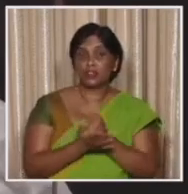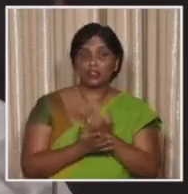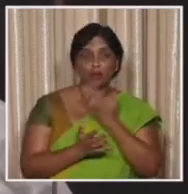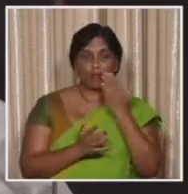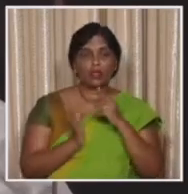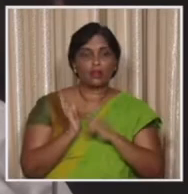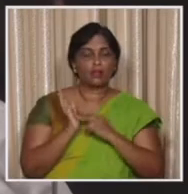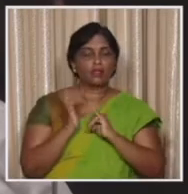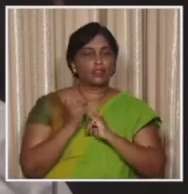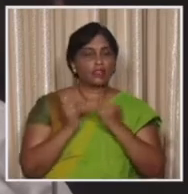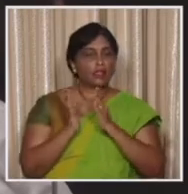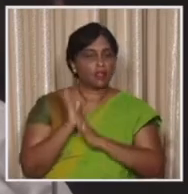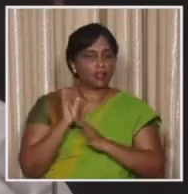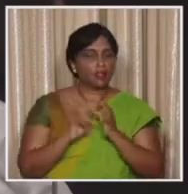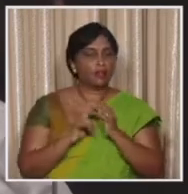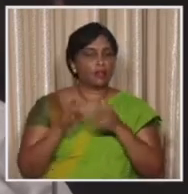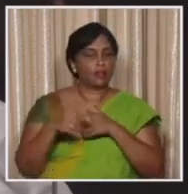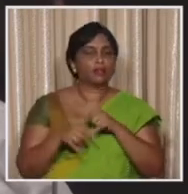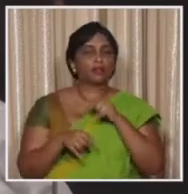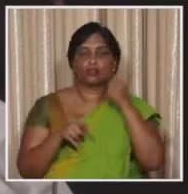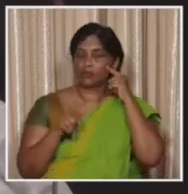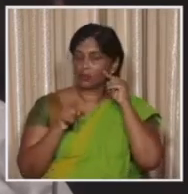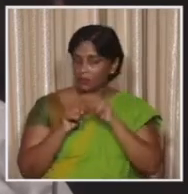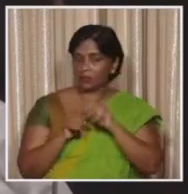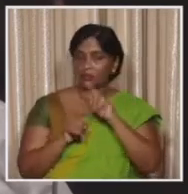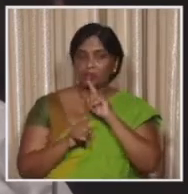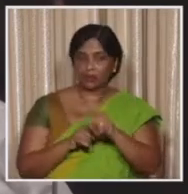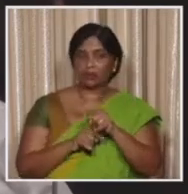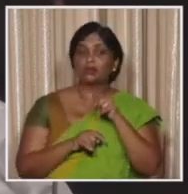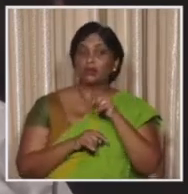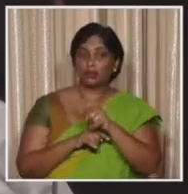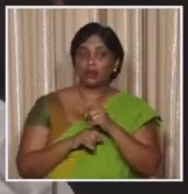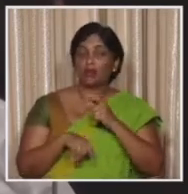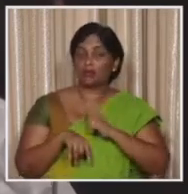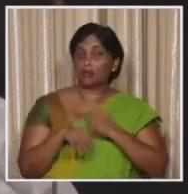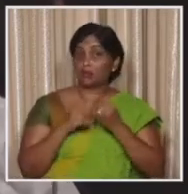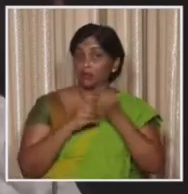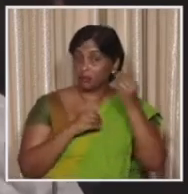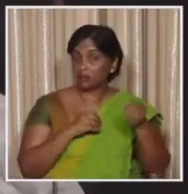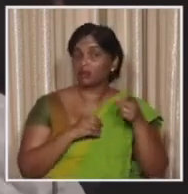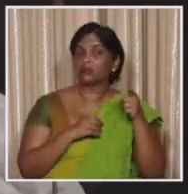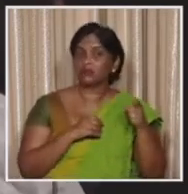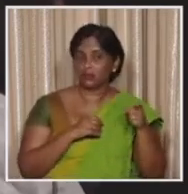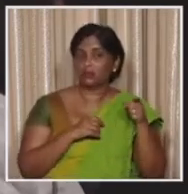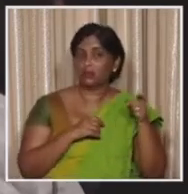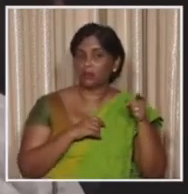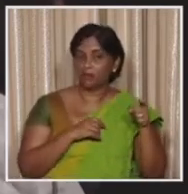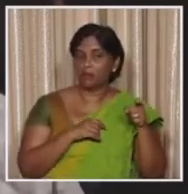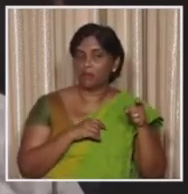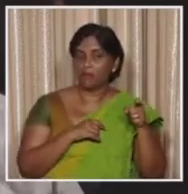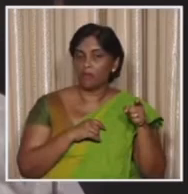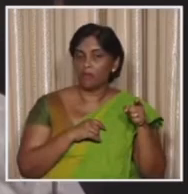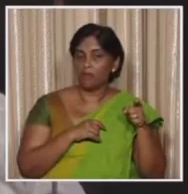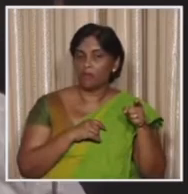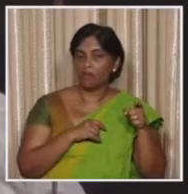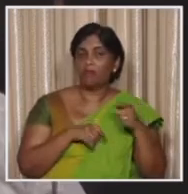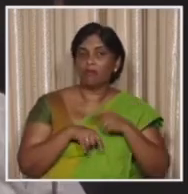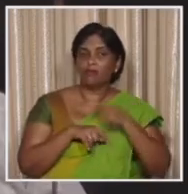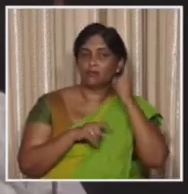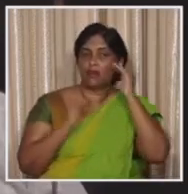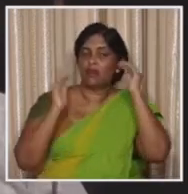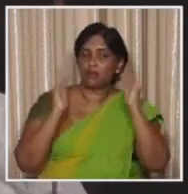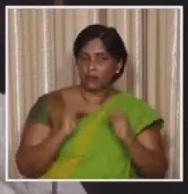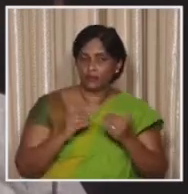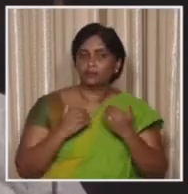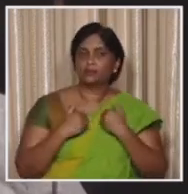වෙන්න නිමාසිරිපාල ඇමතුමා කැබිනට් වේදී මේ සම්බන්ධයෙන් ප්‍රකාශ කරා. ඔවුන්ට ඒ අවස්ථාව දුන්නාම එතකොට ඒ ප්‍රමාදයට අඩු වෙන